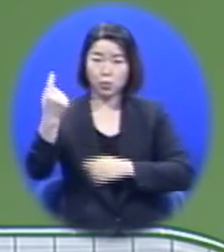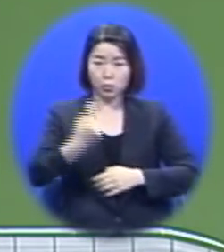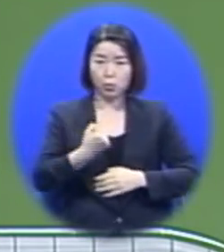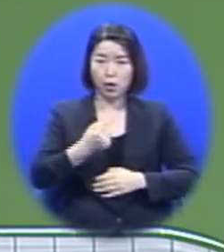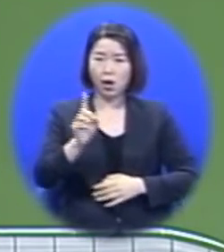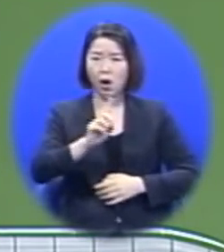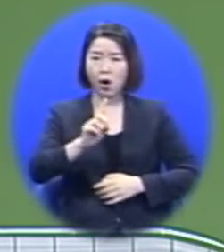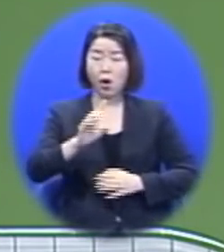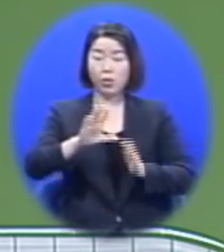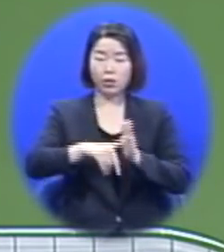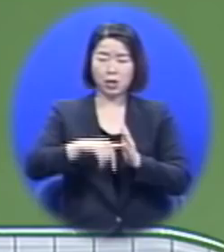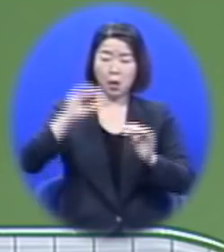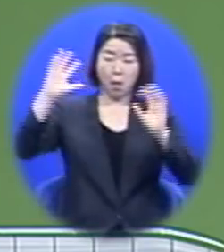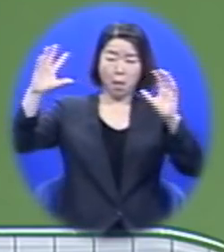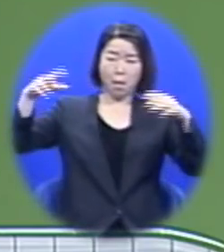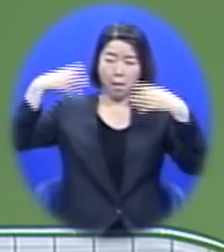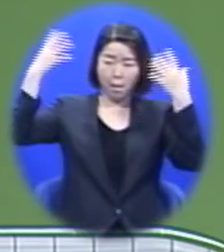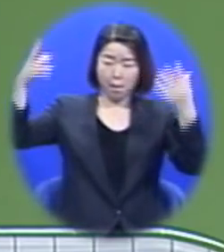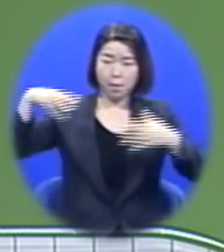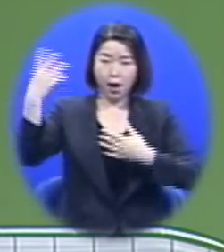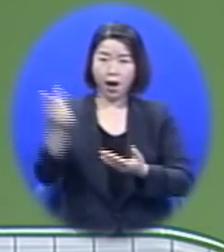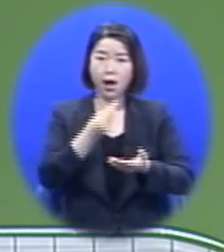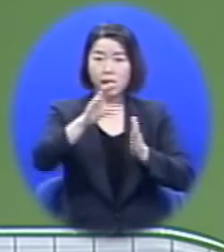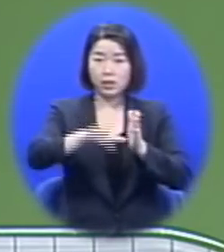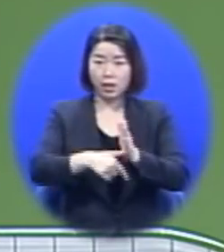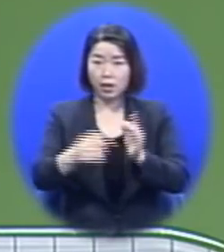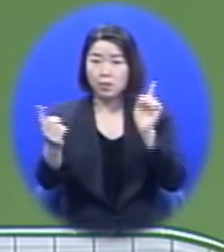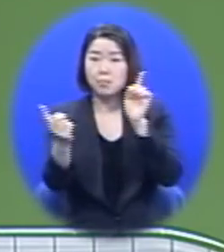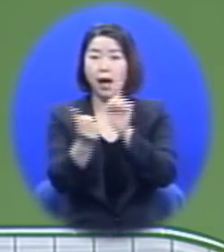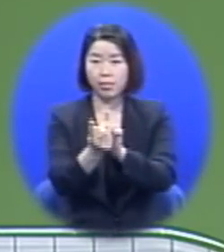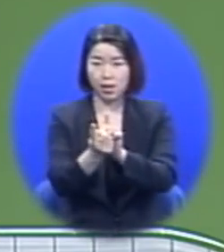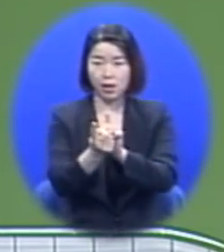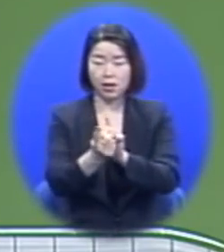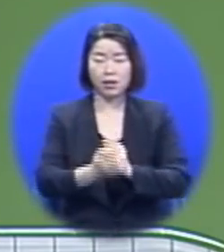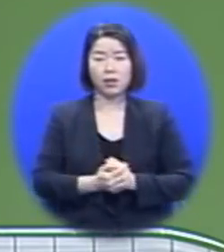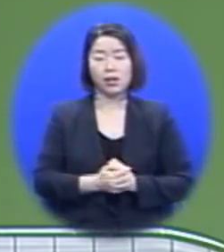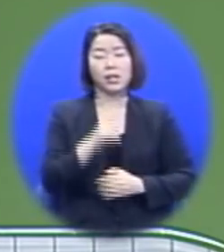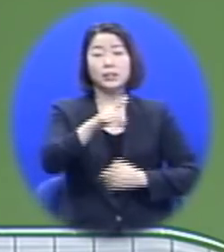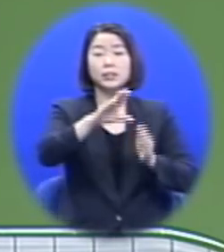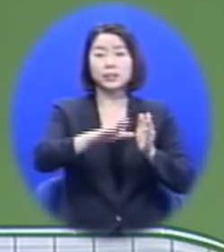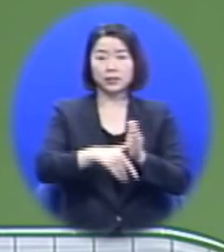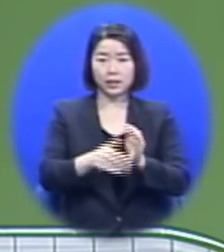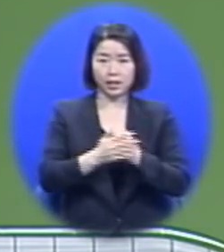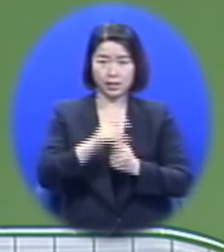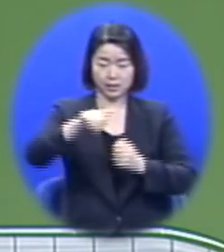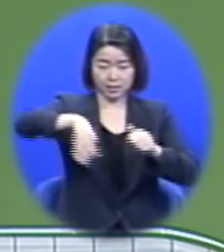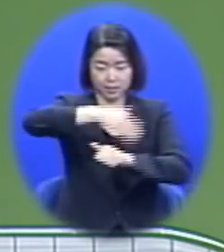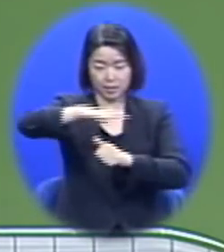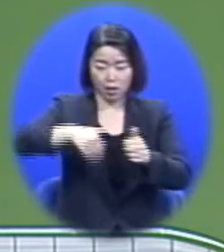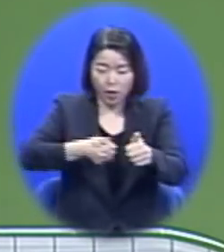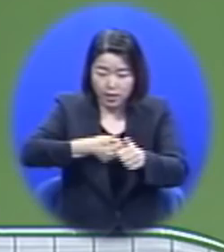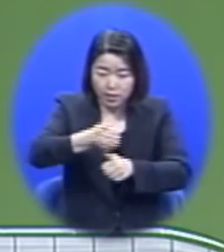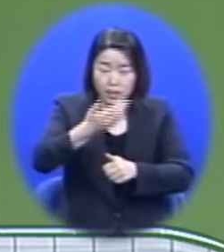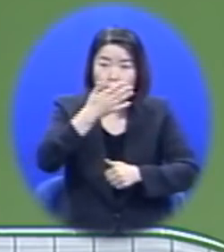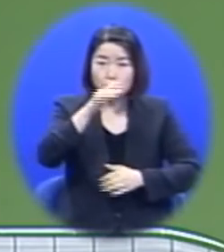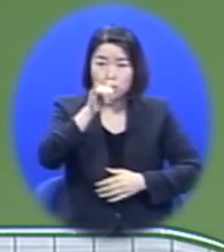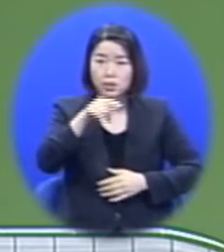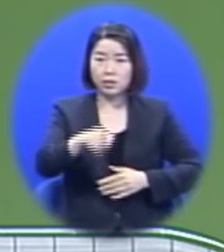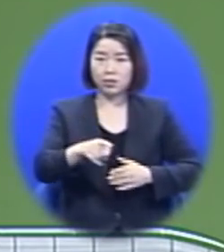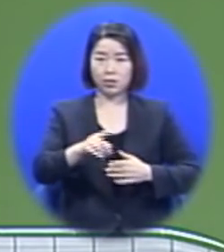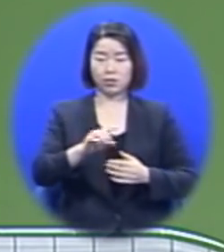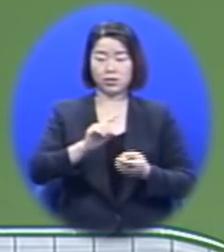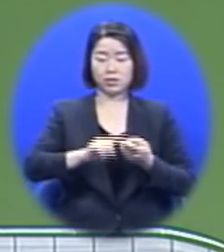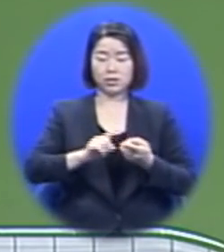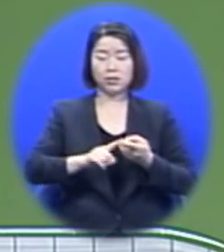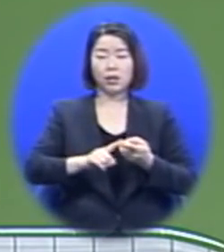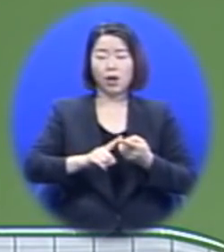때는 폭풍이 몰아치는 것 같은 때를 만나게도 됩니다. 그때 그 상황을 이길 수 있는 것은 오직 믿음으로